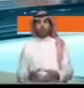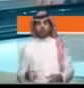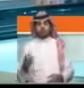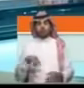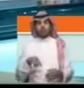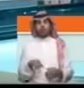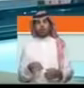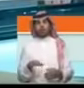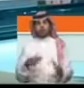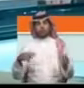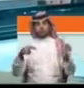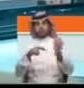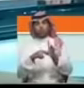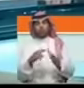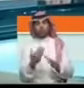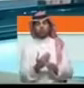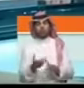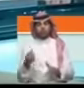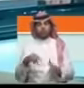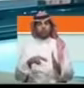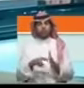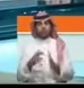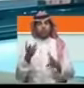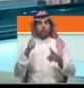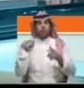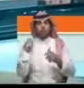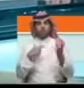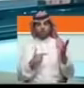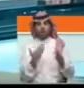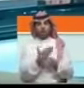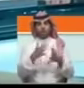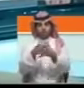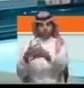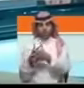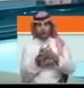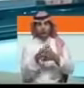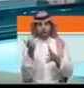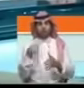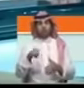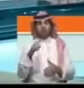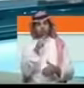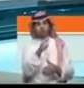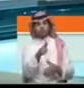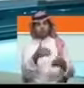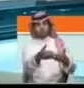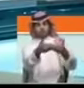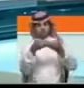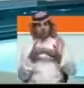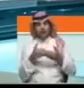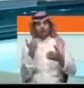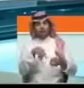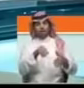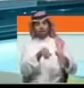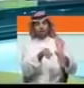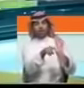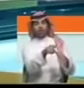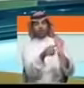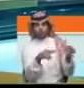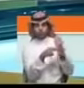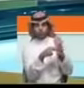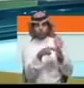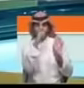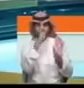ونبقى في الشأن السوري، حيث قال المتحدث باسم وزارة الدفاع الأمريكية البنتاغون شون روبرتسون، قال أن انسحاب القوات الأمريكية من سوريا يعتمد